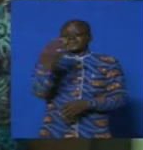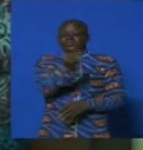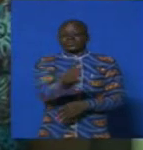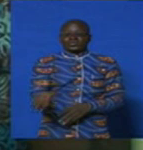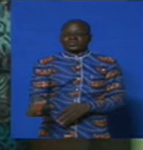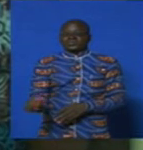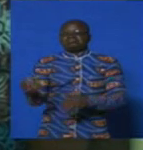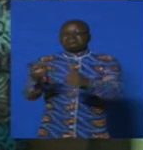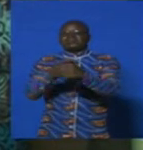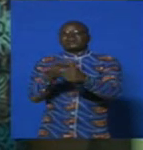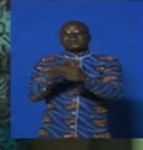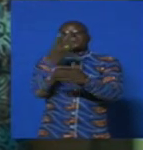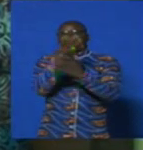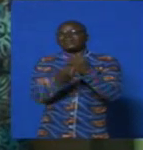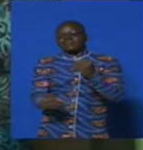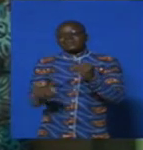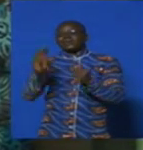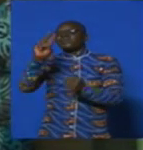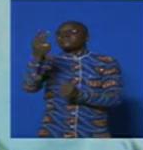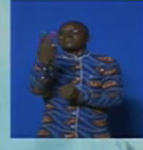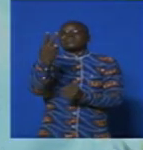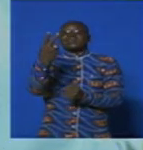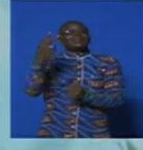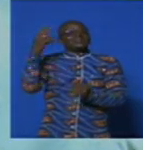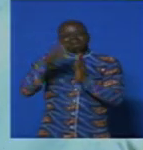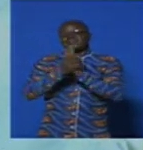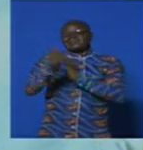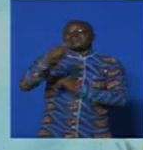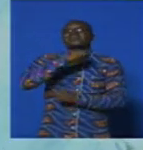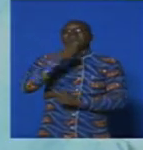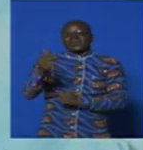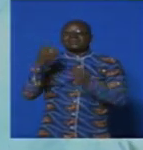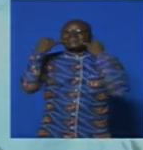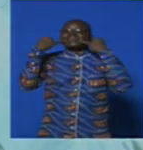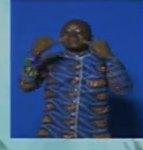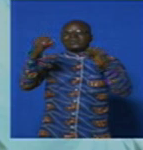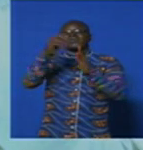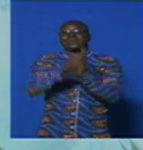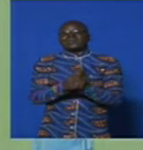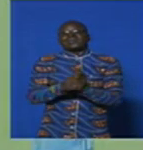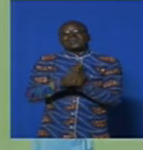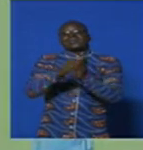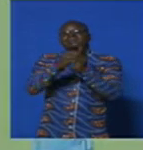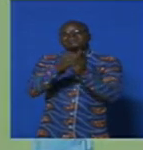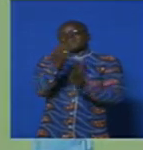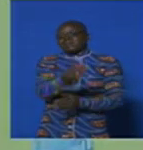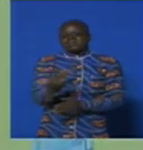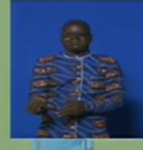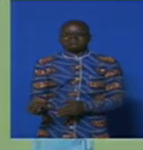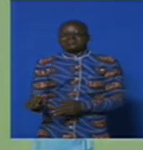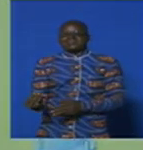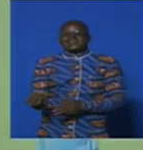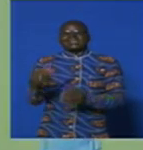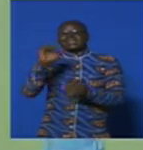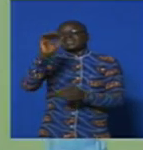D'abord, l'absence de vision. Deuxièmement, le manque de compétences. Troisièmement, l'information, les moyens. Cinquième élément,